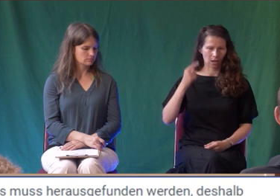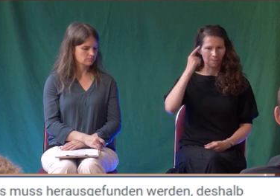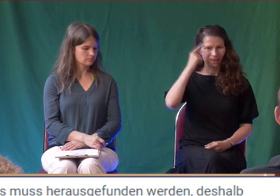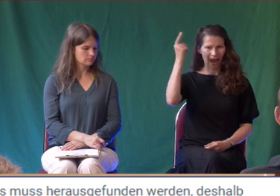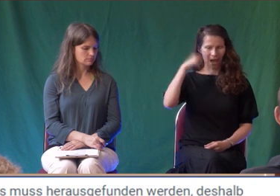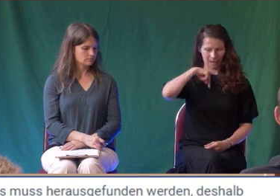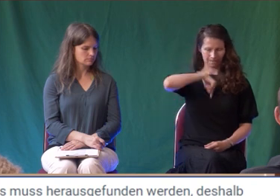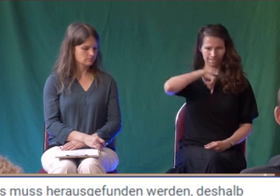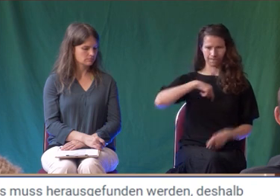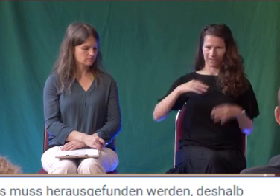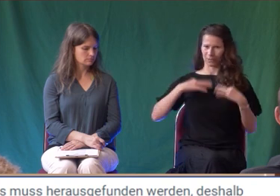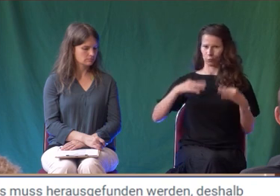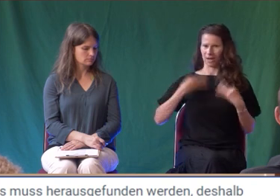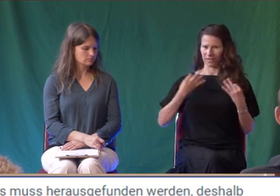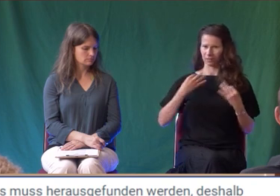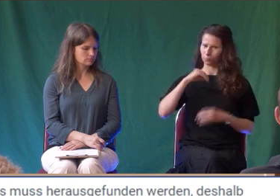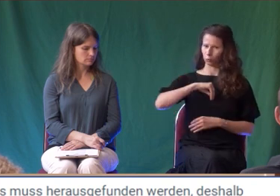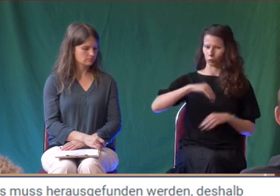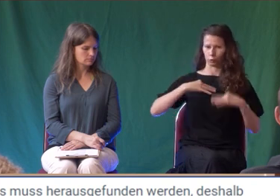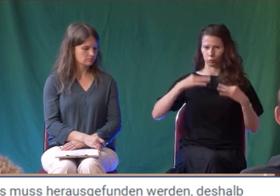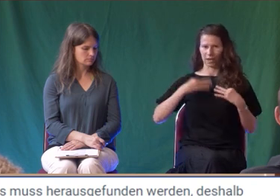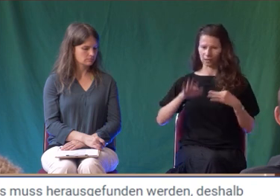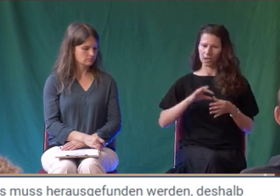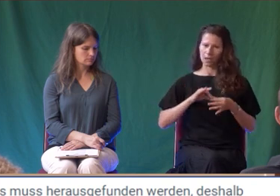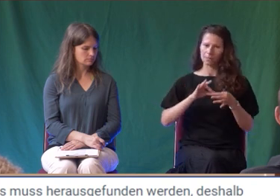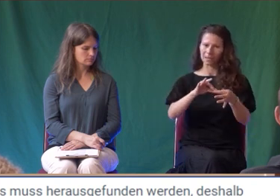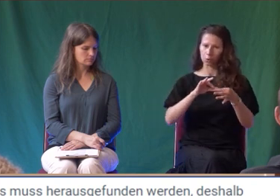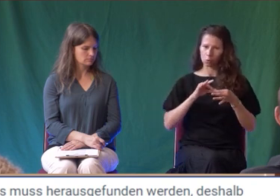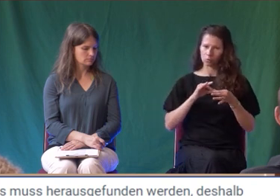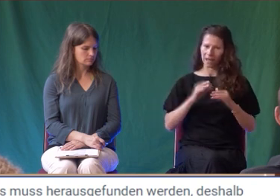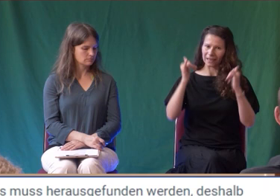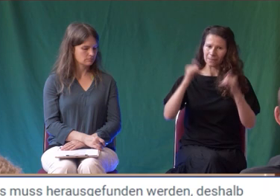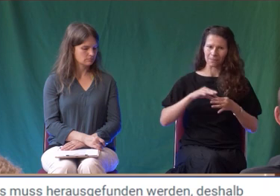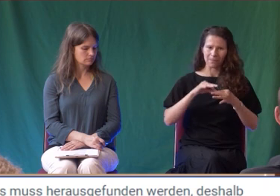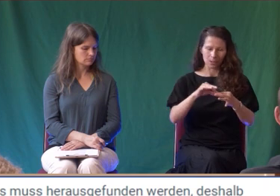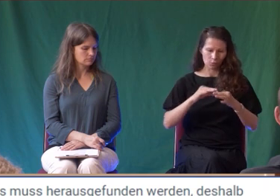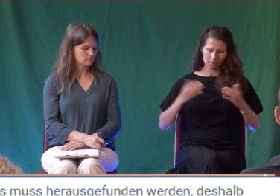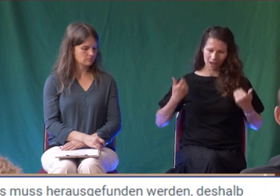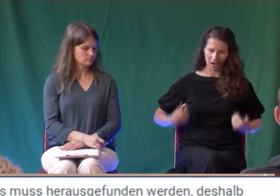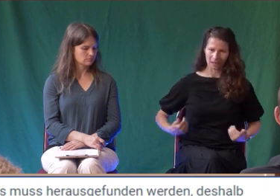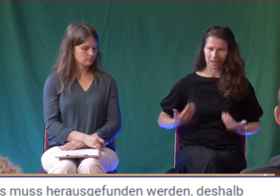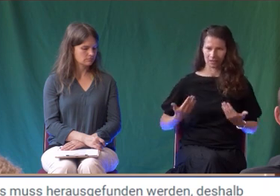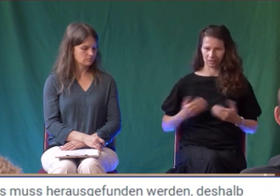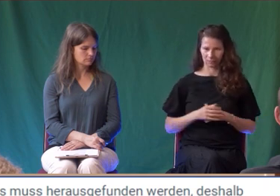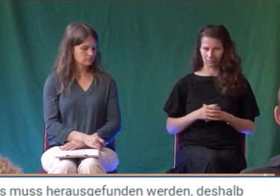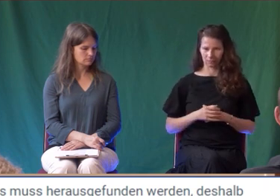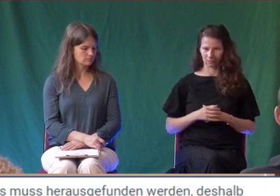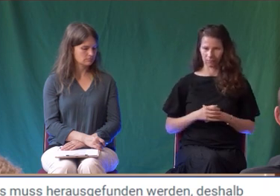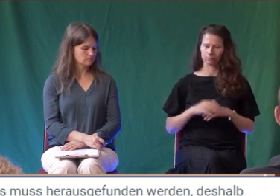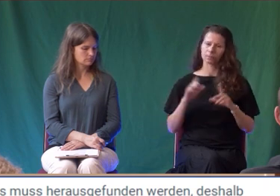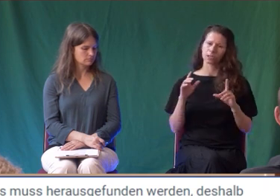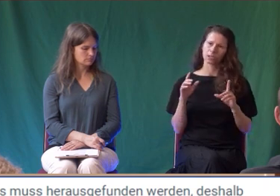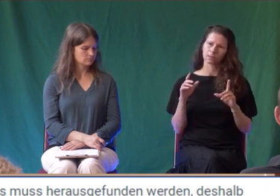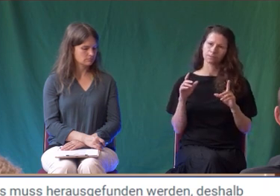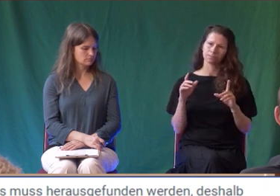das bindungserleben und Bindungsverhalten auf die Frage wir also